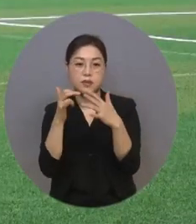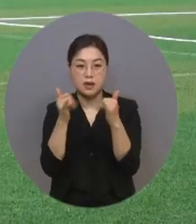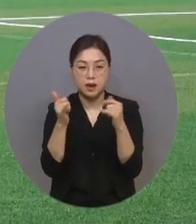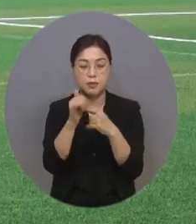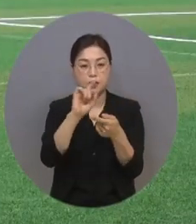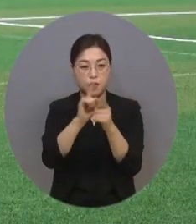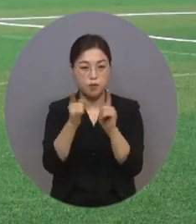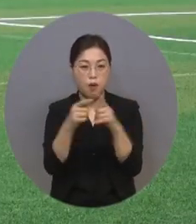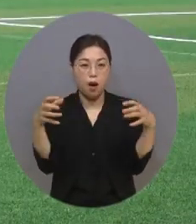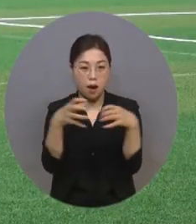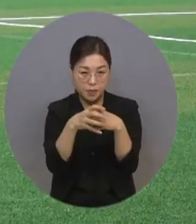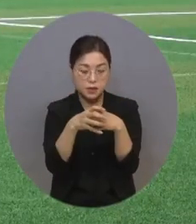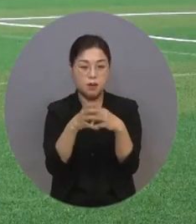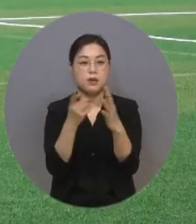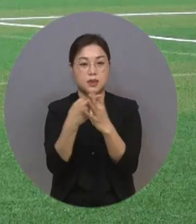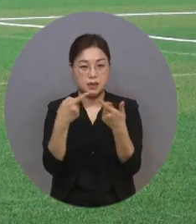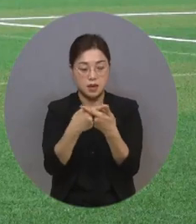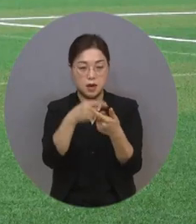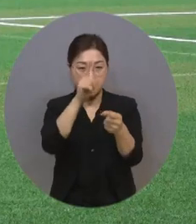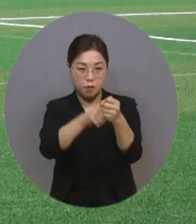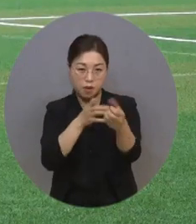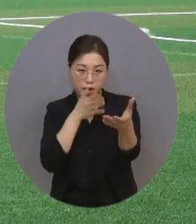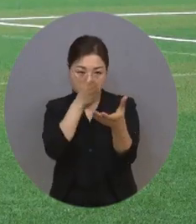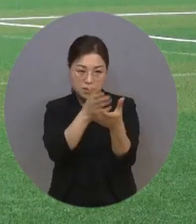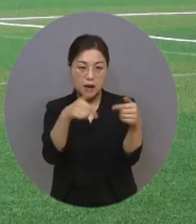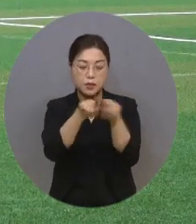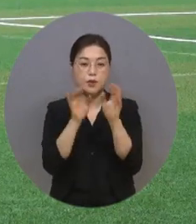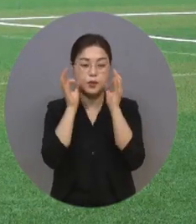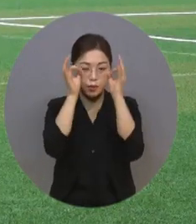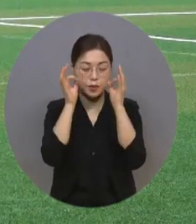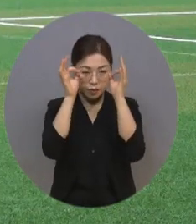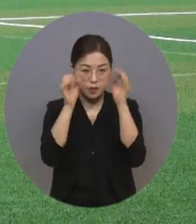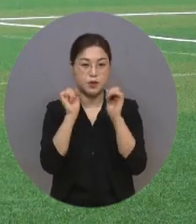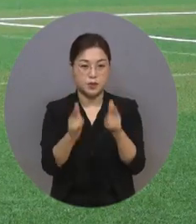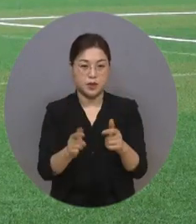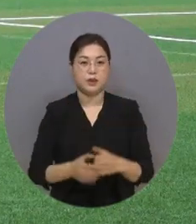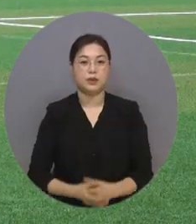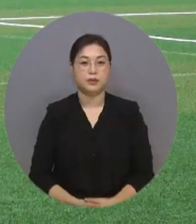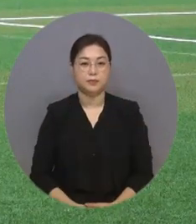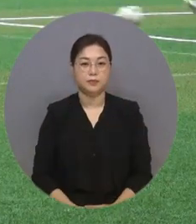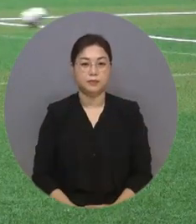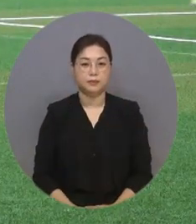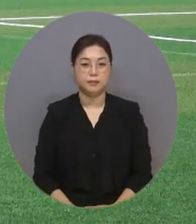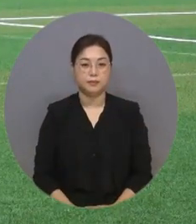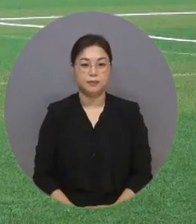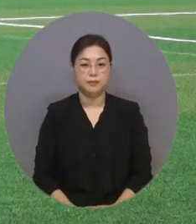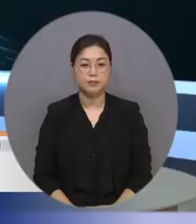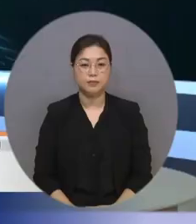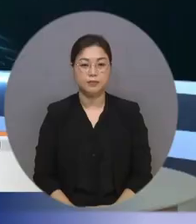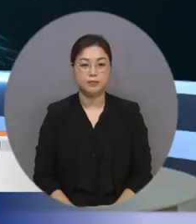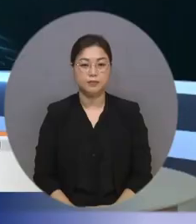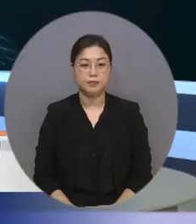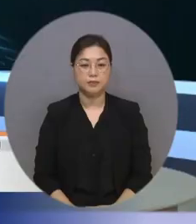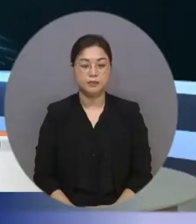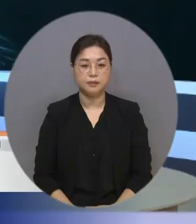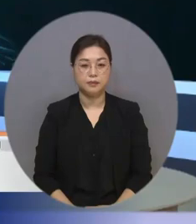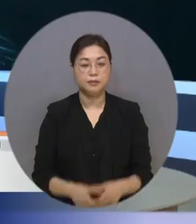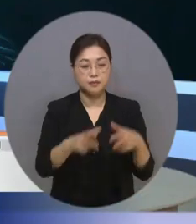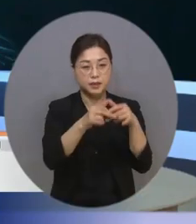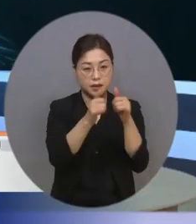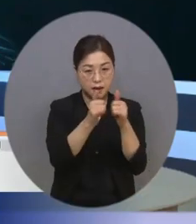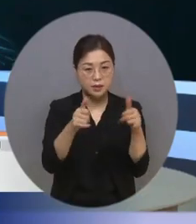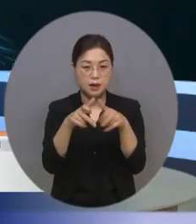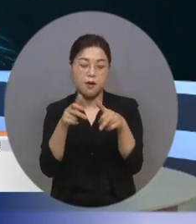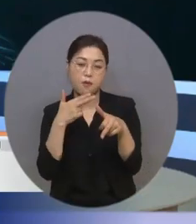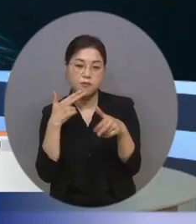서로를 이해하고 하나의 목표를 향해서 함께 노력하는 계기가 되었습니다. 복지TV 뉴스 전우주입니다. 장애인과